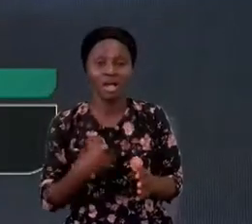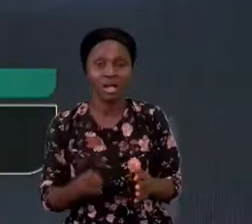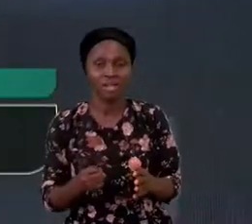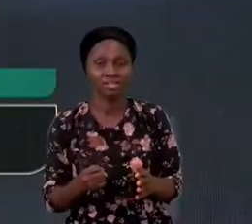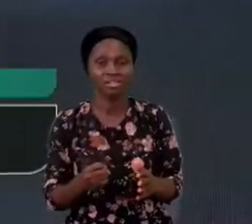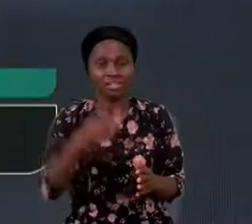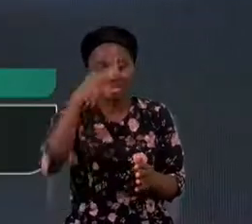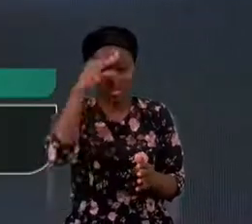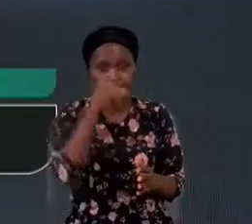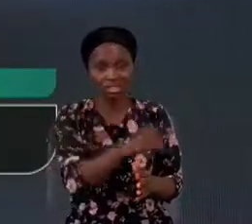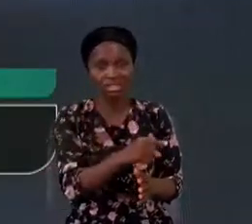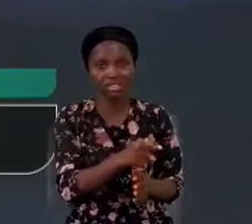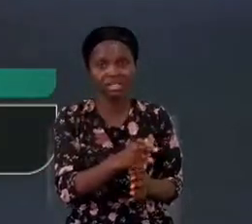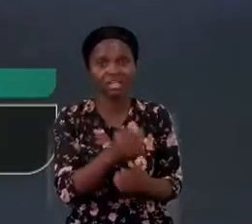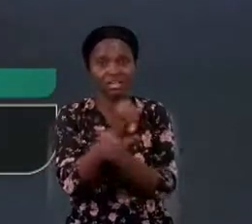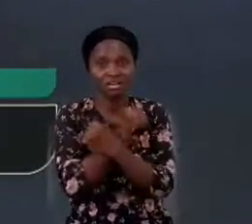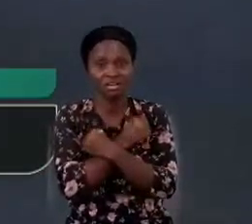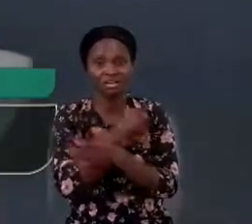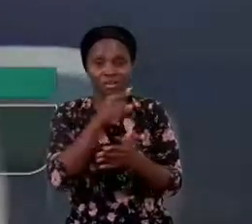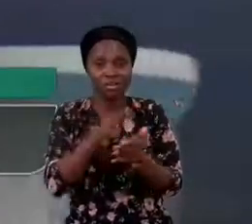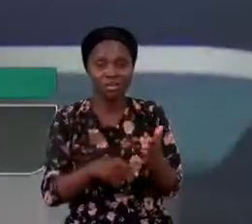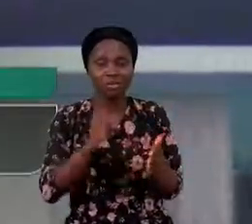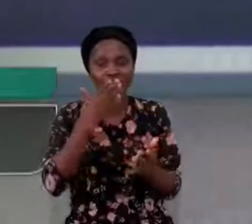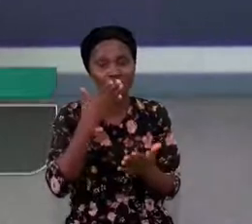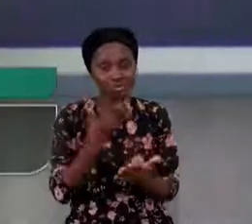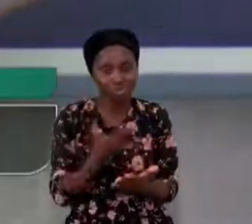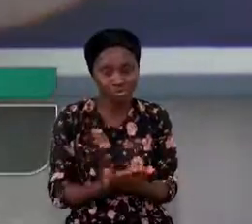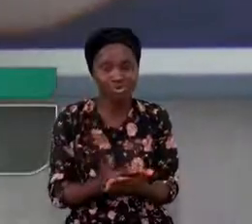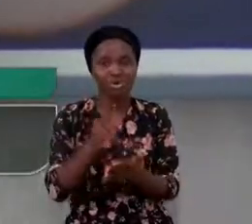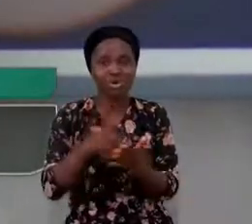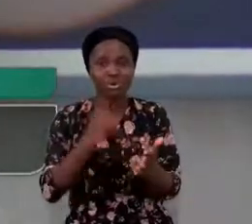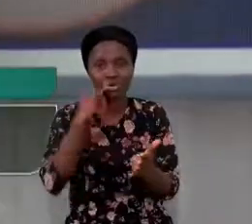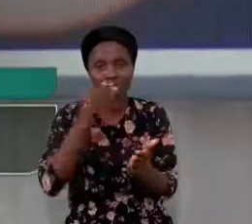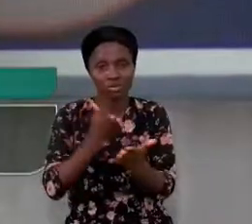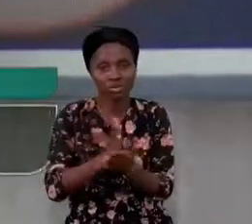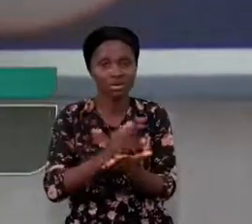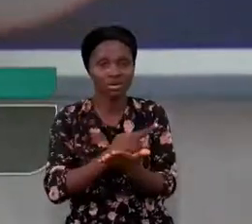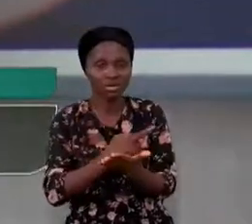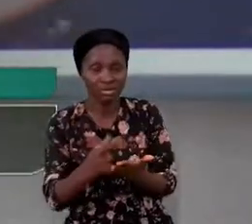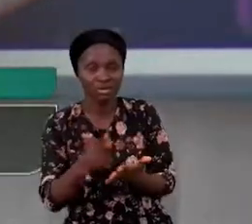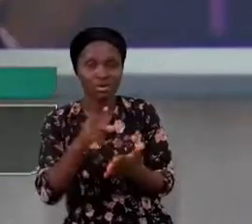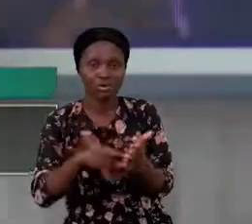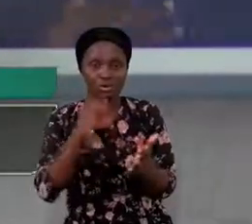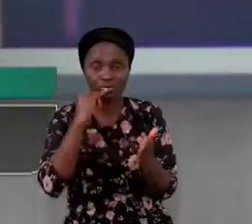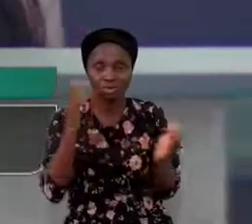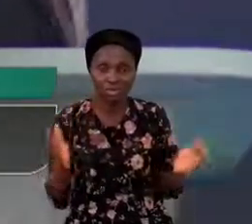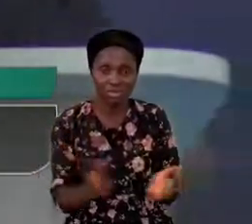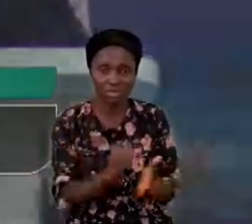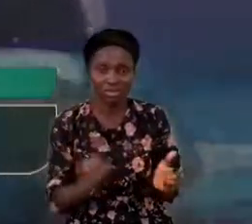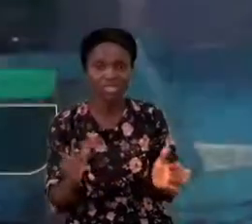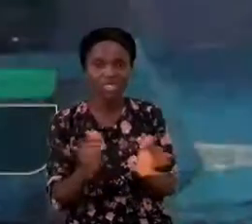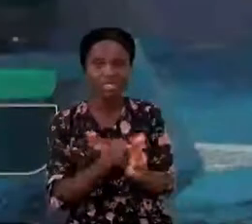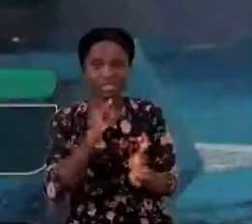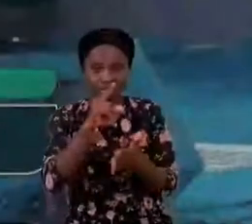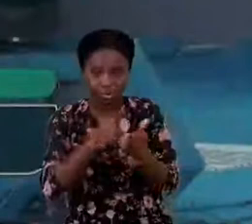est juste, ce qui est droit, ce qui est encourageant, ce qui est utile. Il est un ancien pécheur. Ça, c'est un bon ami, mais maintenant, il y a